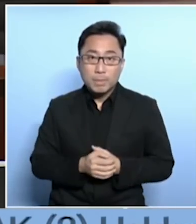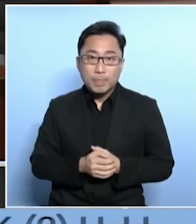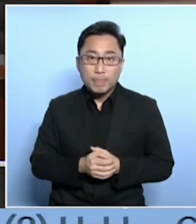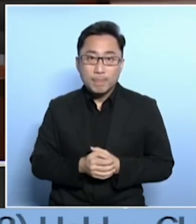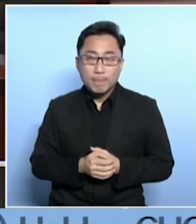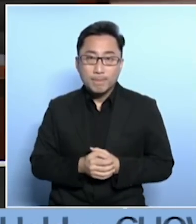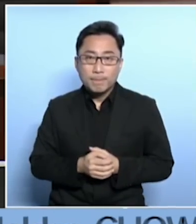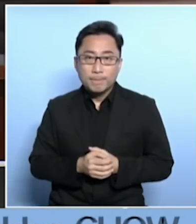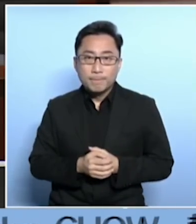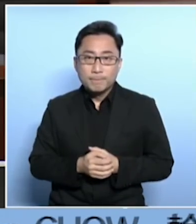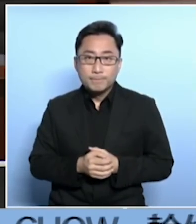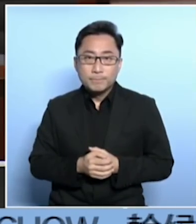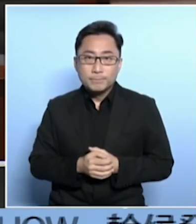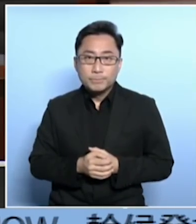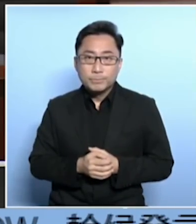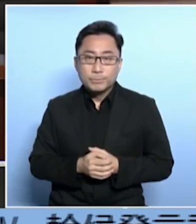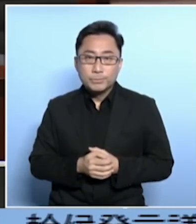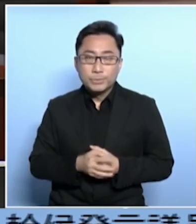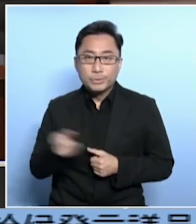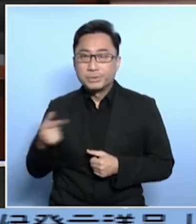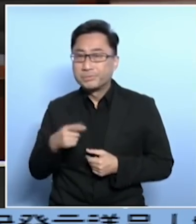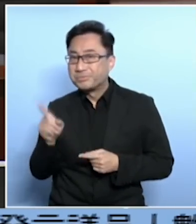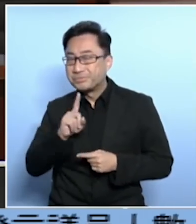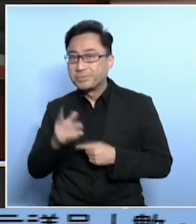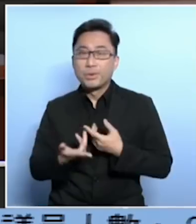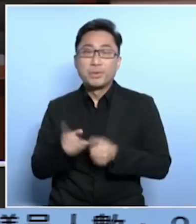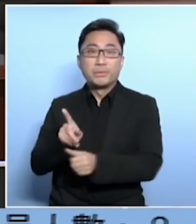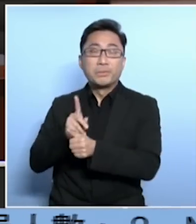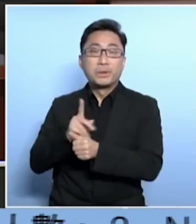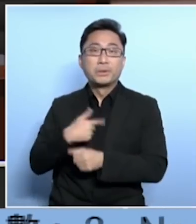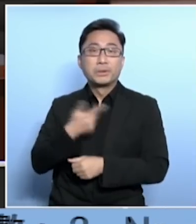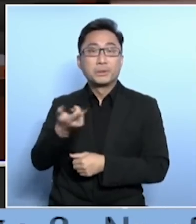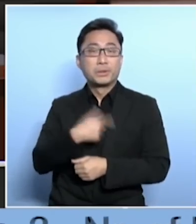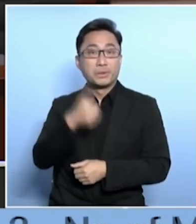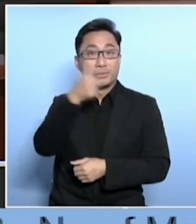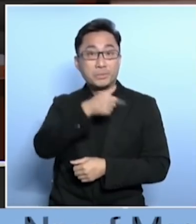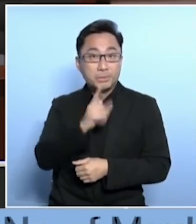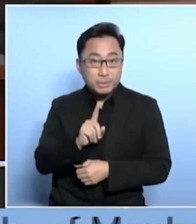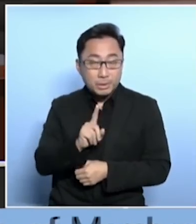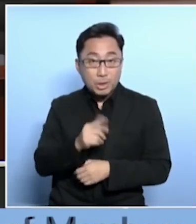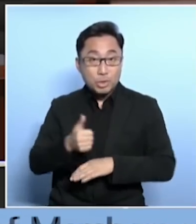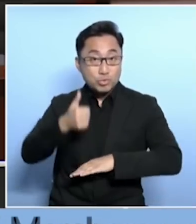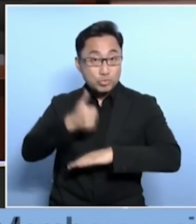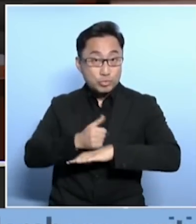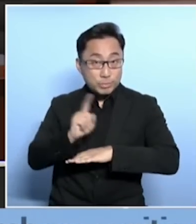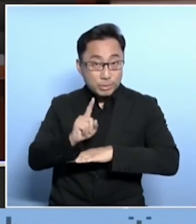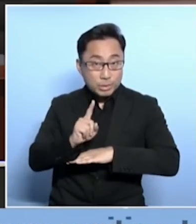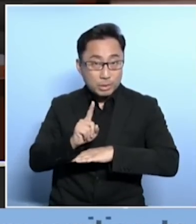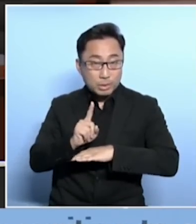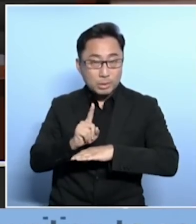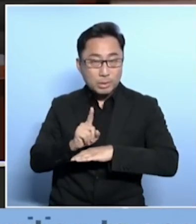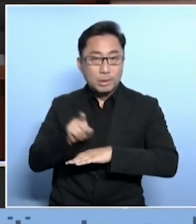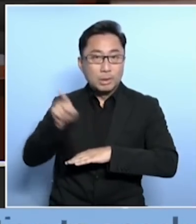是狐假虎威。為什麼說狐假虎威呢？大家都知道怎樣會做到主席，是靠阿